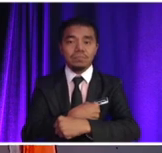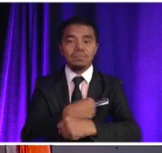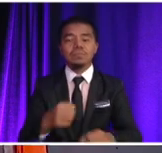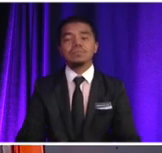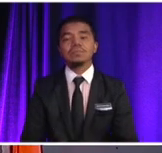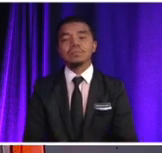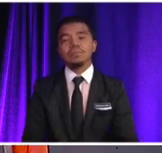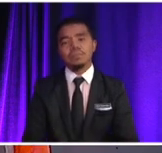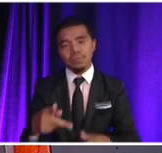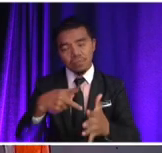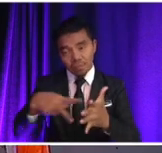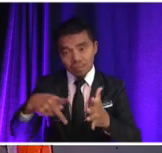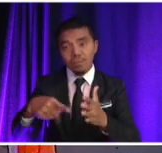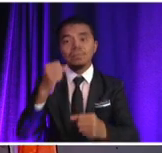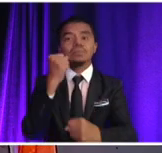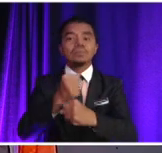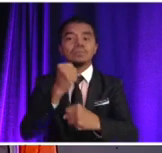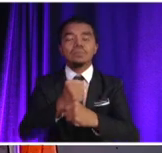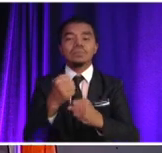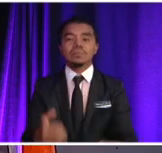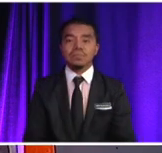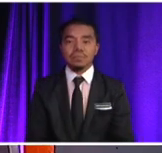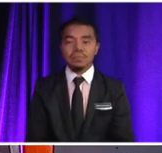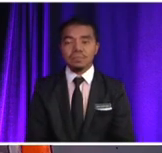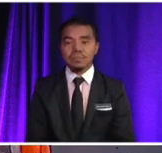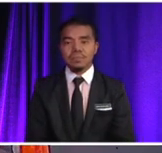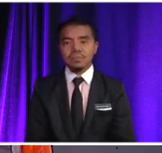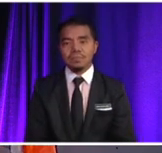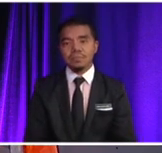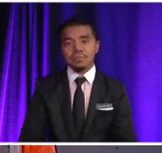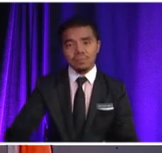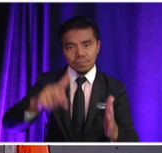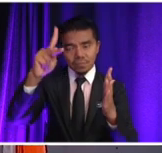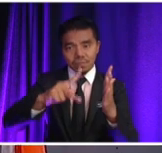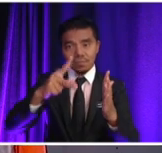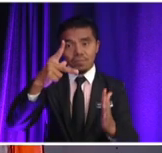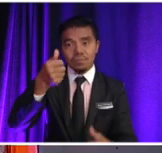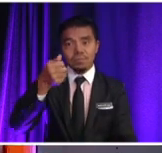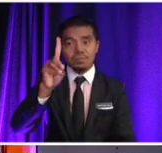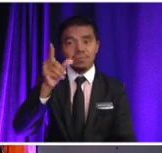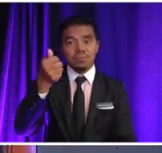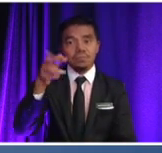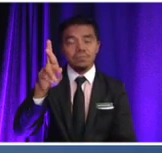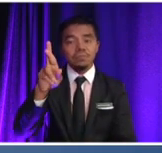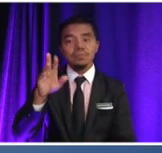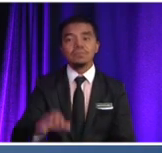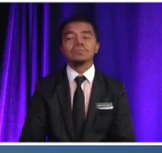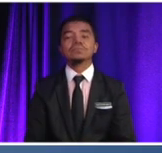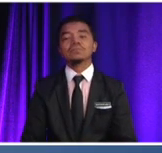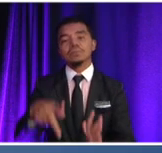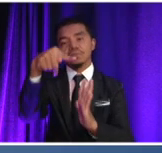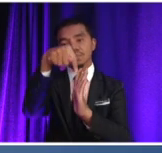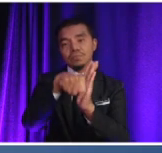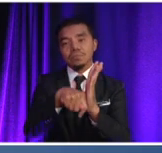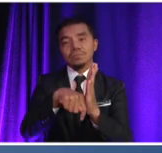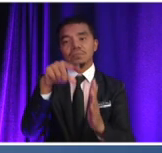bila Dia memberi pekerjaan maka kadar pengangguran dan kemiskinan akan menurun dan seterusnya akan menurunkan